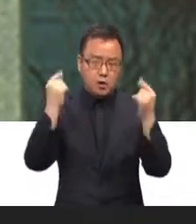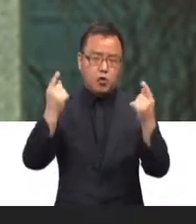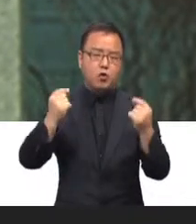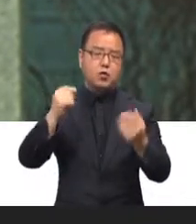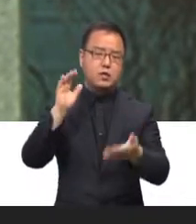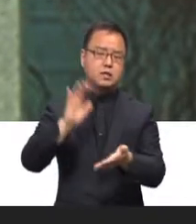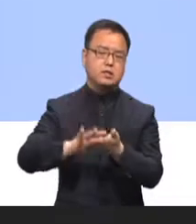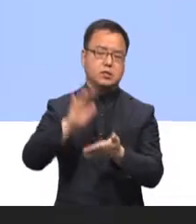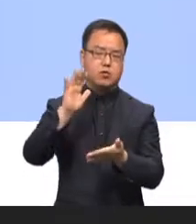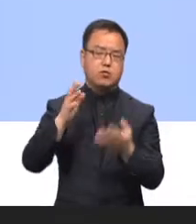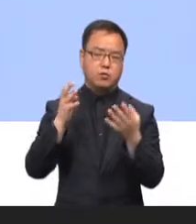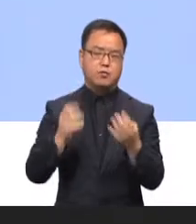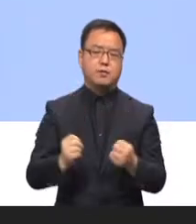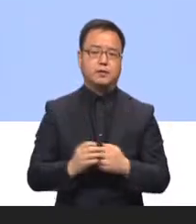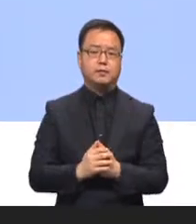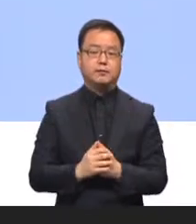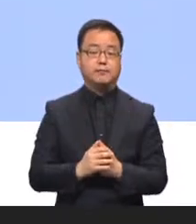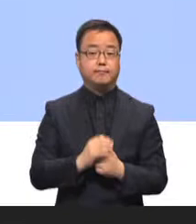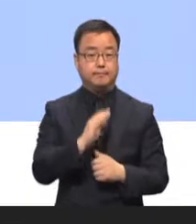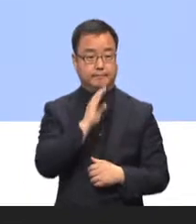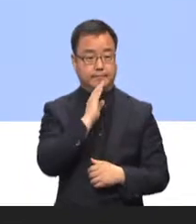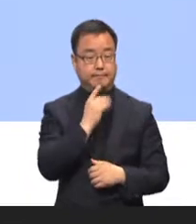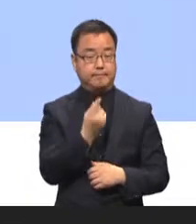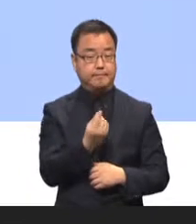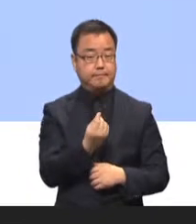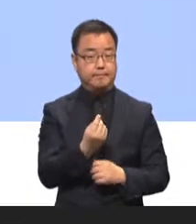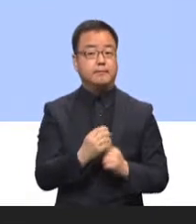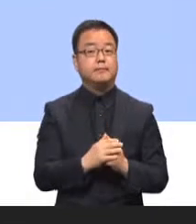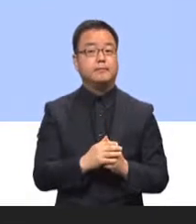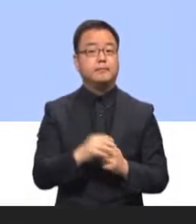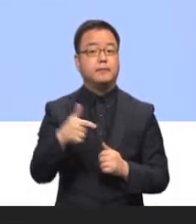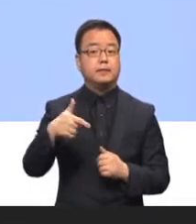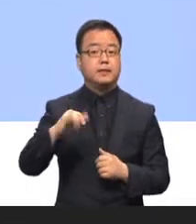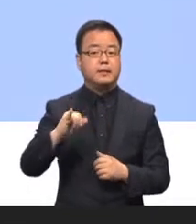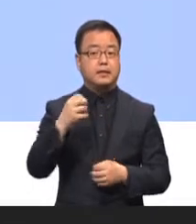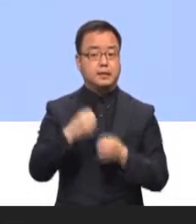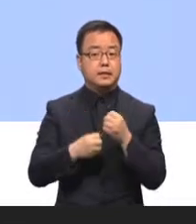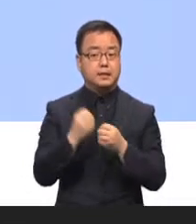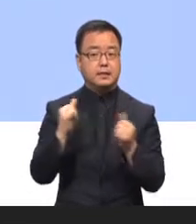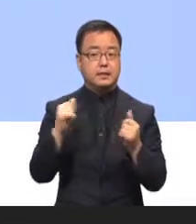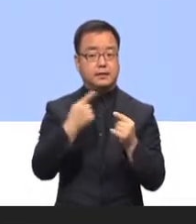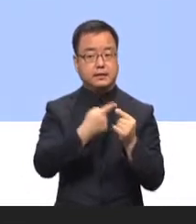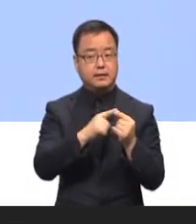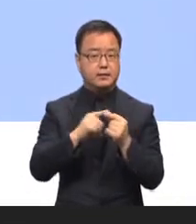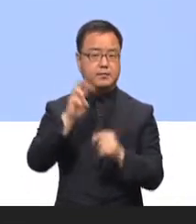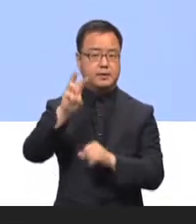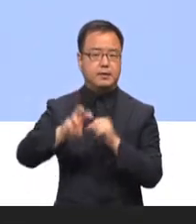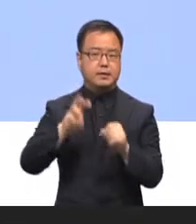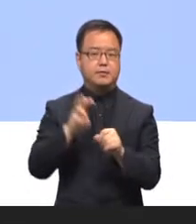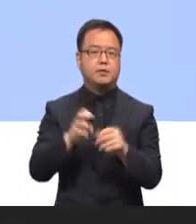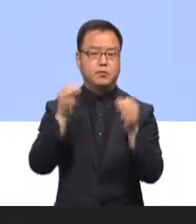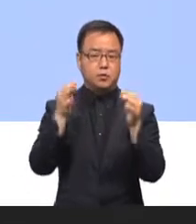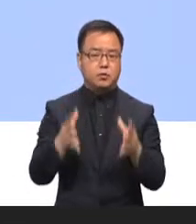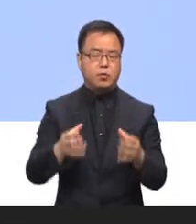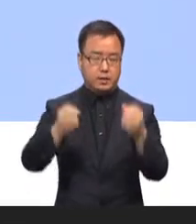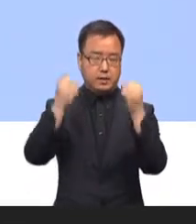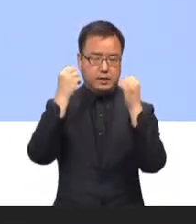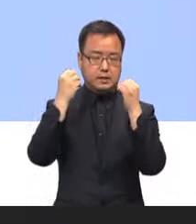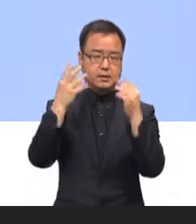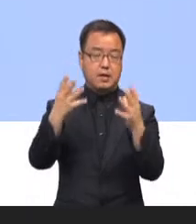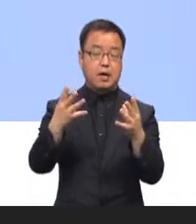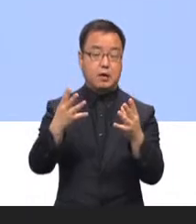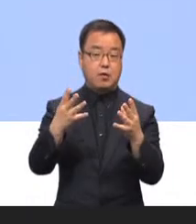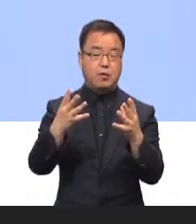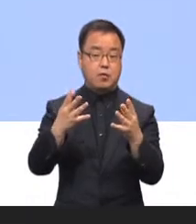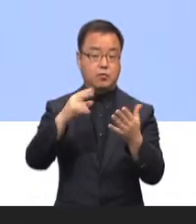뜨거운 것 같은데요 네 그렇습니다 개 영도 시인의 글은 30년 동안 계속 새로운 세대의 독자들을 창출해낸 특별한